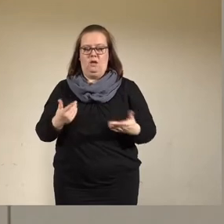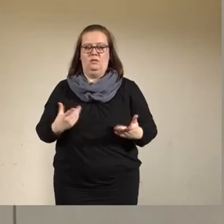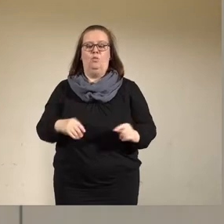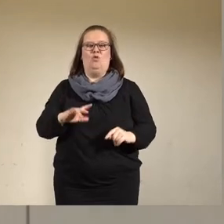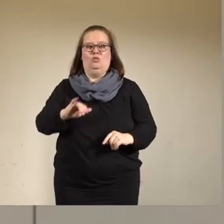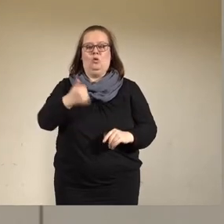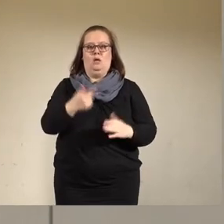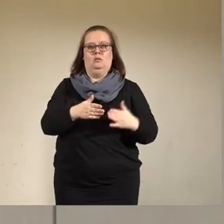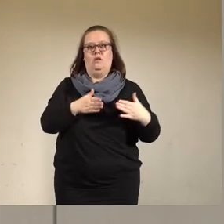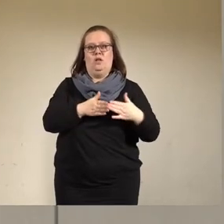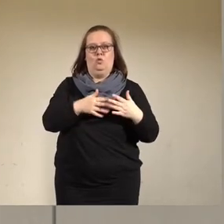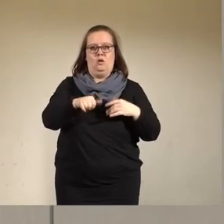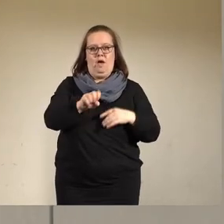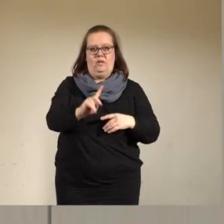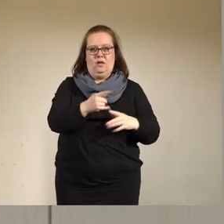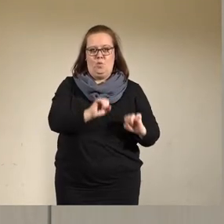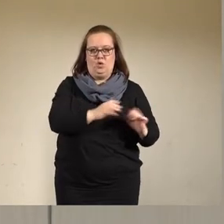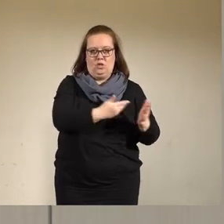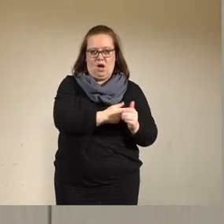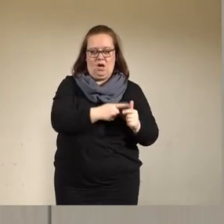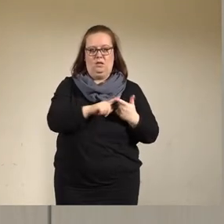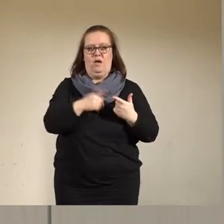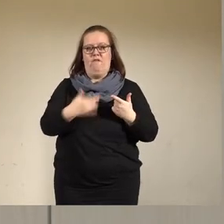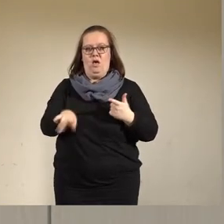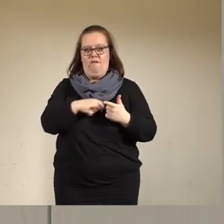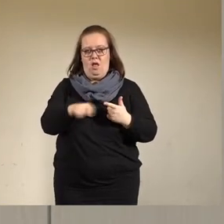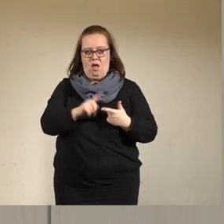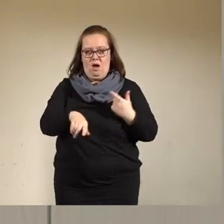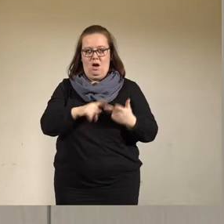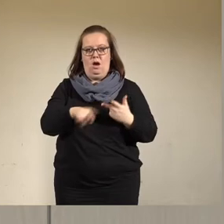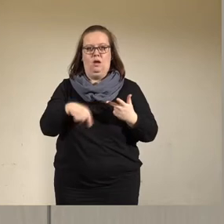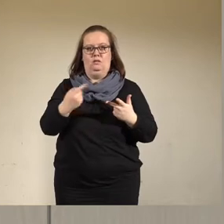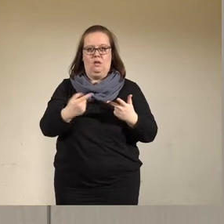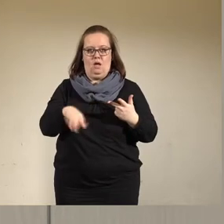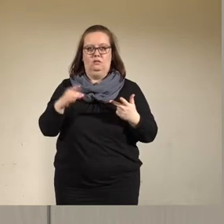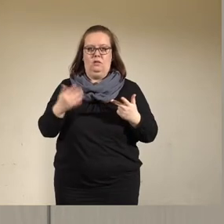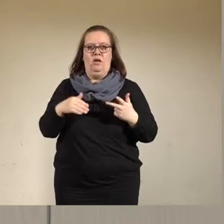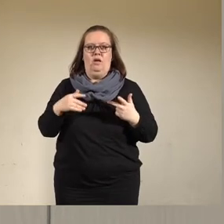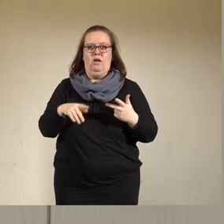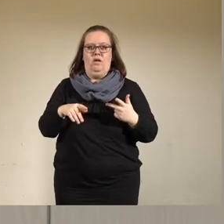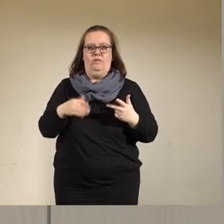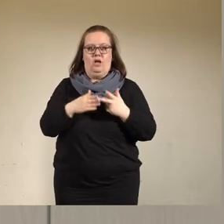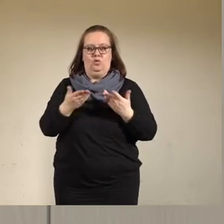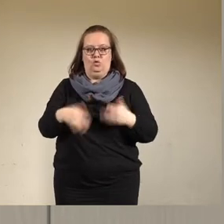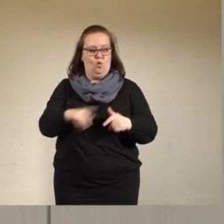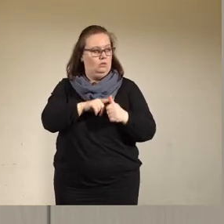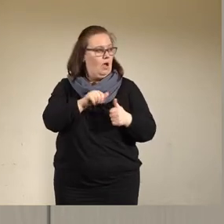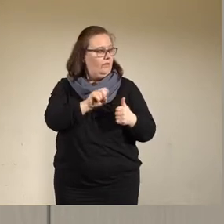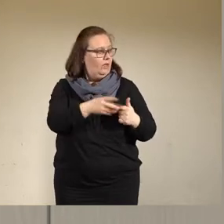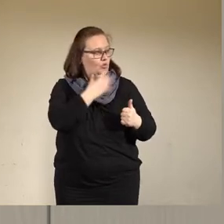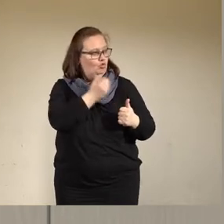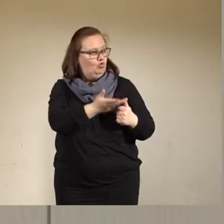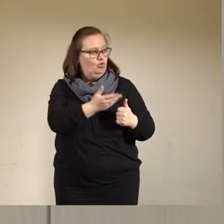Da wäre zunächst AfD die Möglichkeit, dann Freie Wähler und dann für die Fraktionslosen. Also, AfD gewünscht,